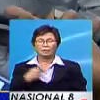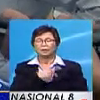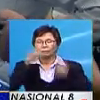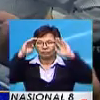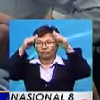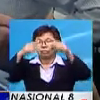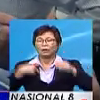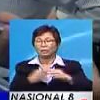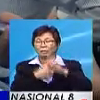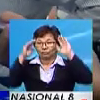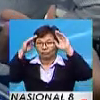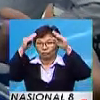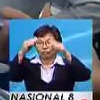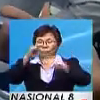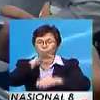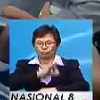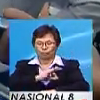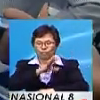selalunyausbian